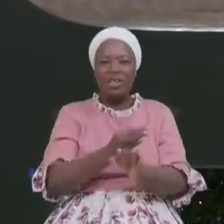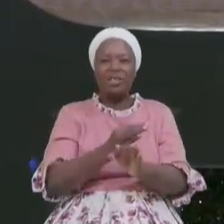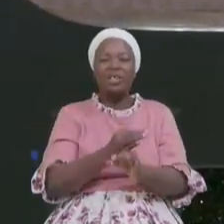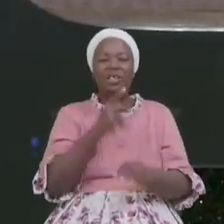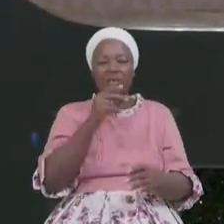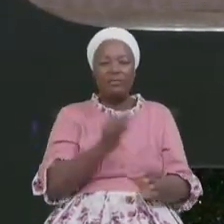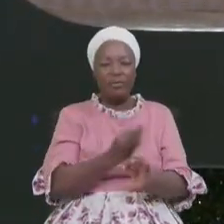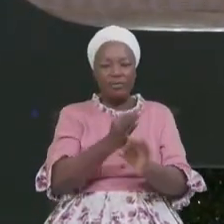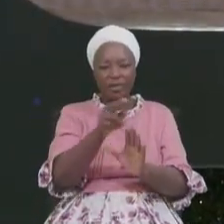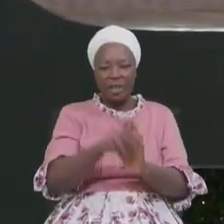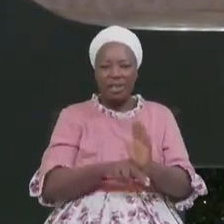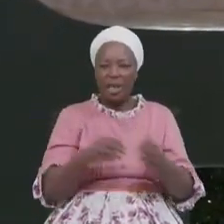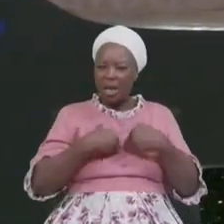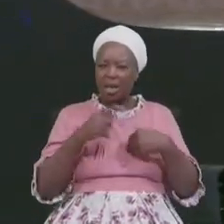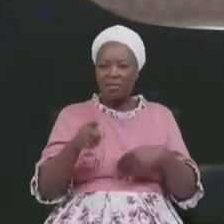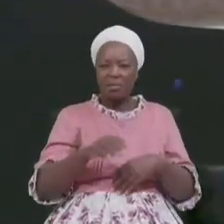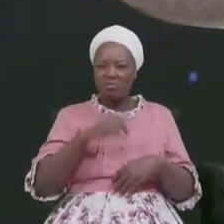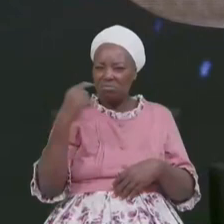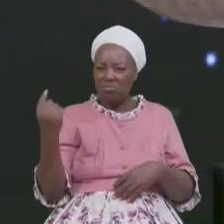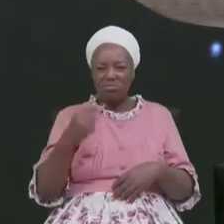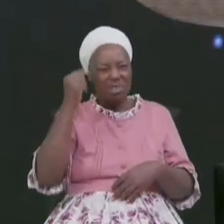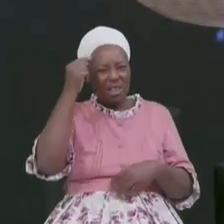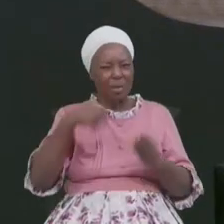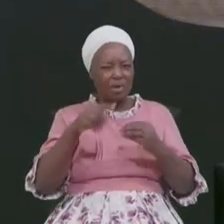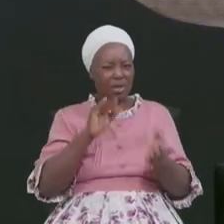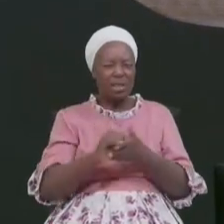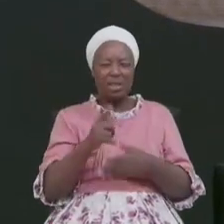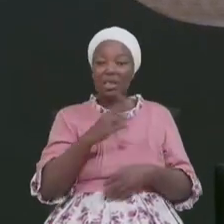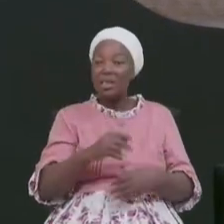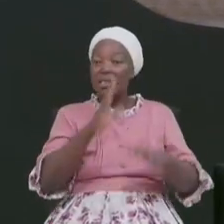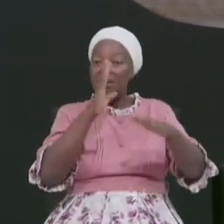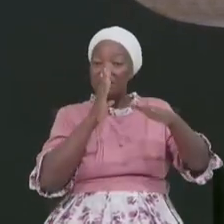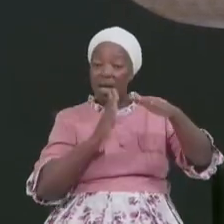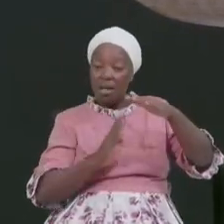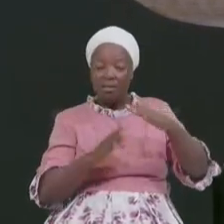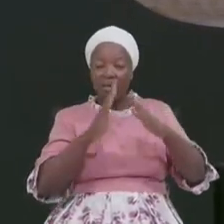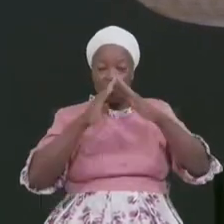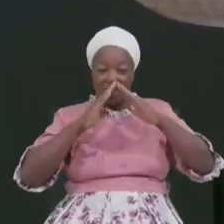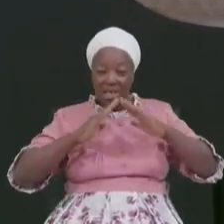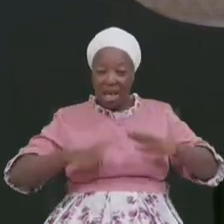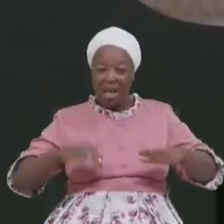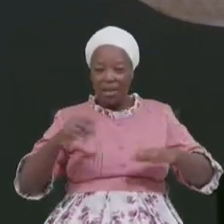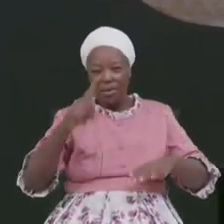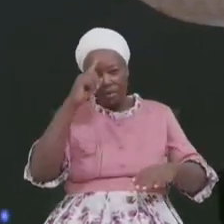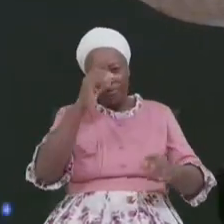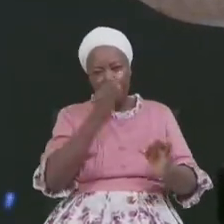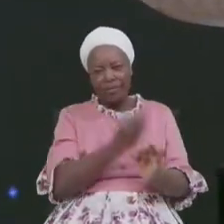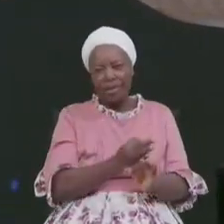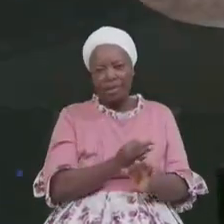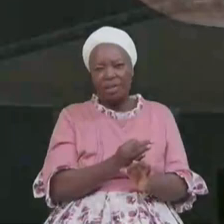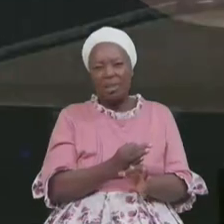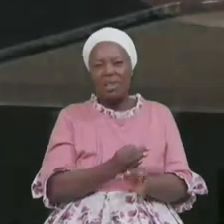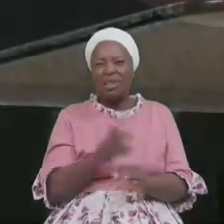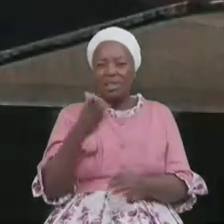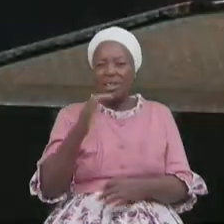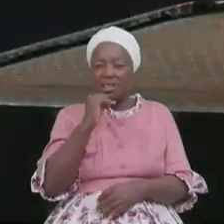jamais pensé à cela? Il y a le silence de la foi. Est-ce que vous avez jamais pensé à ça? Il y a les cris de la